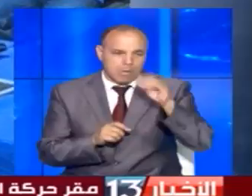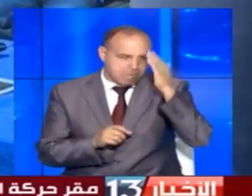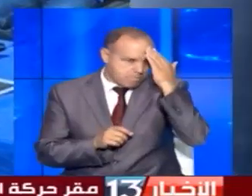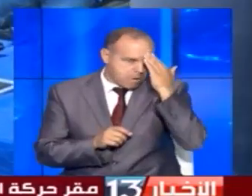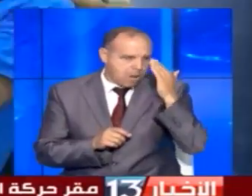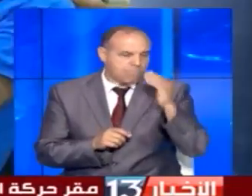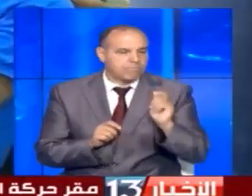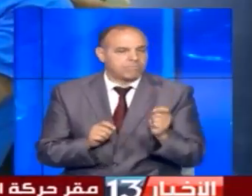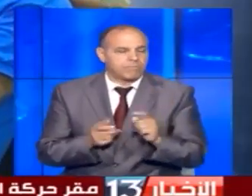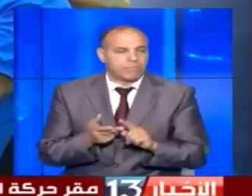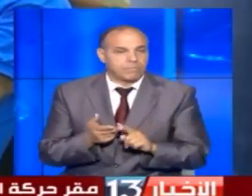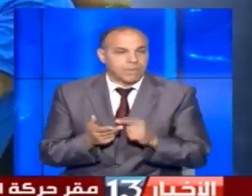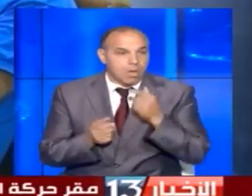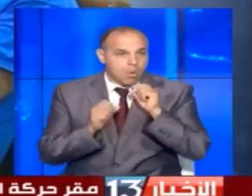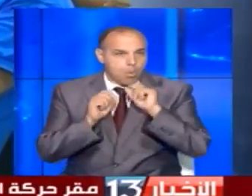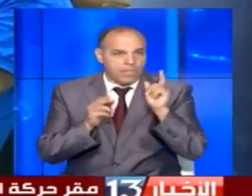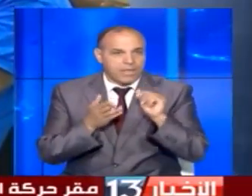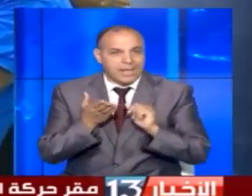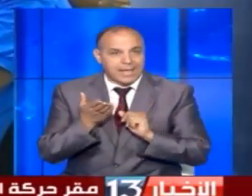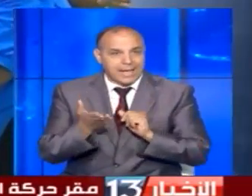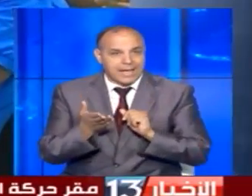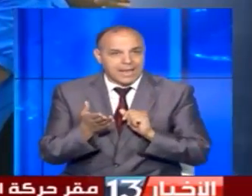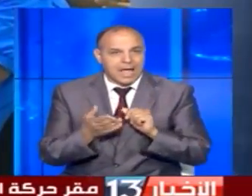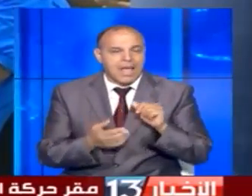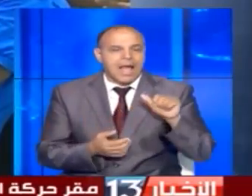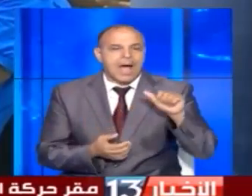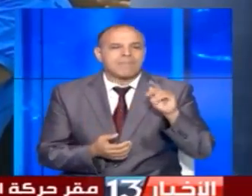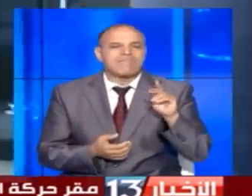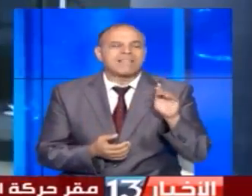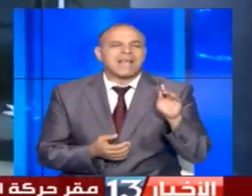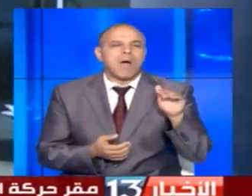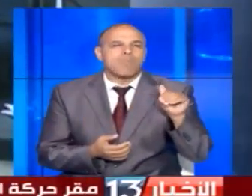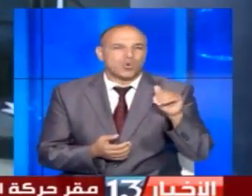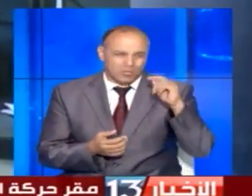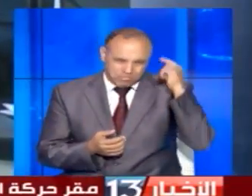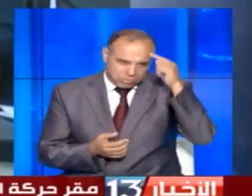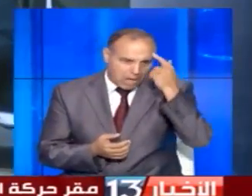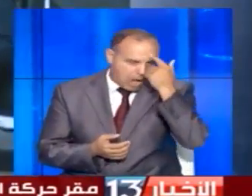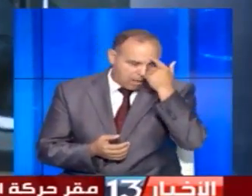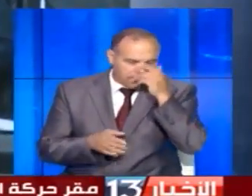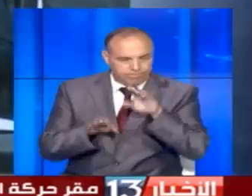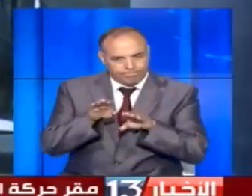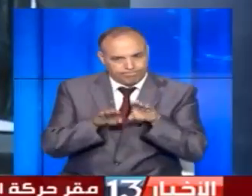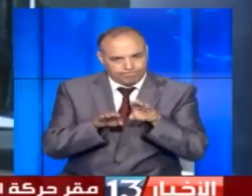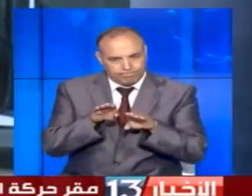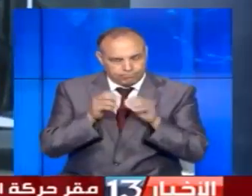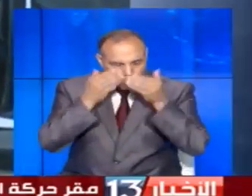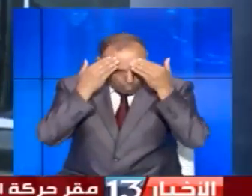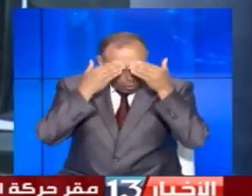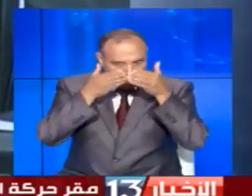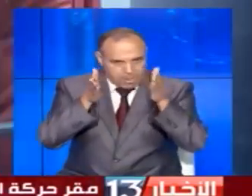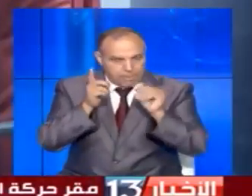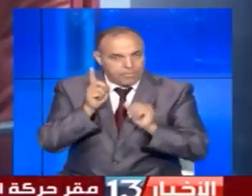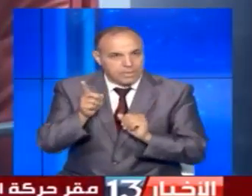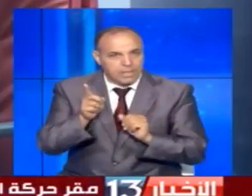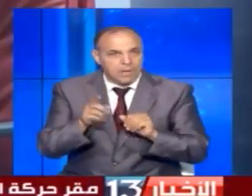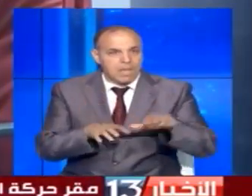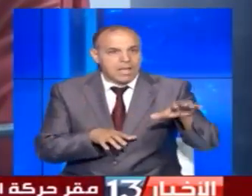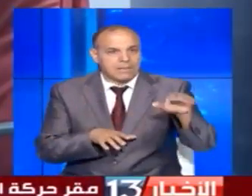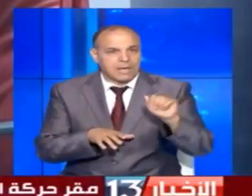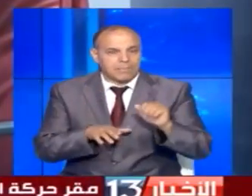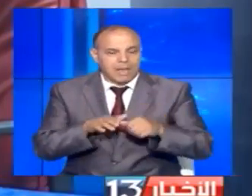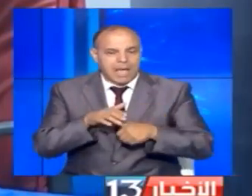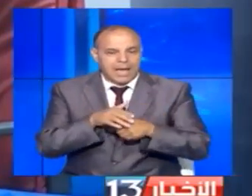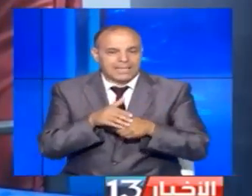لها وزنها، مبينا أن عبد الفتاح مورو يعرف بالاعتدال والانفتاح. كما دعا رئيس